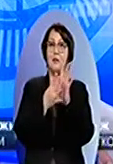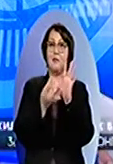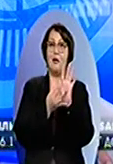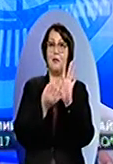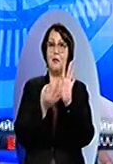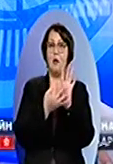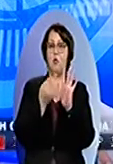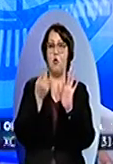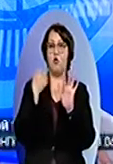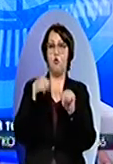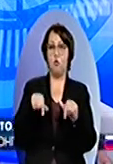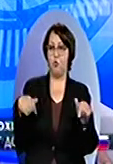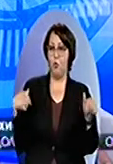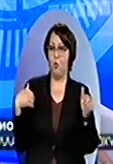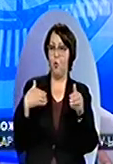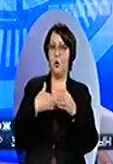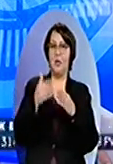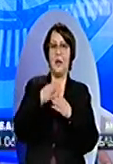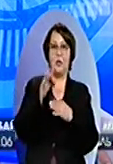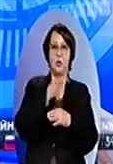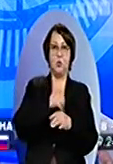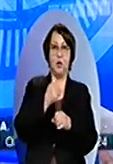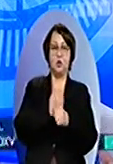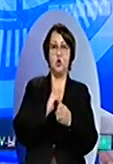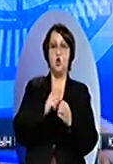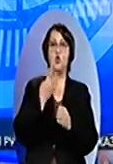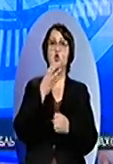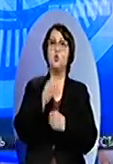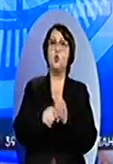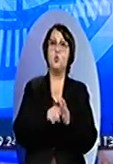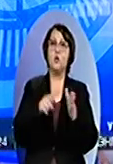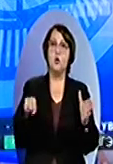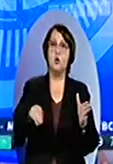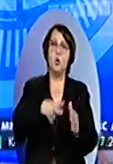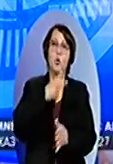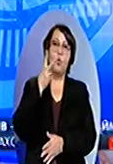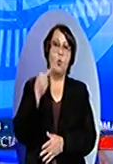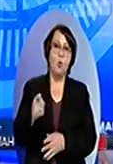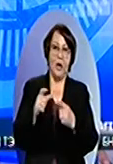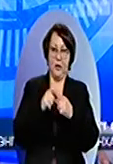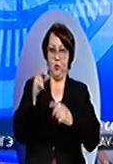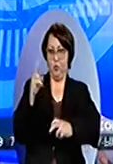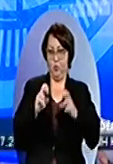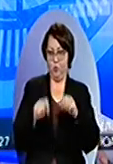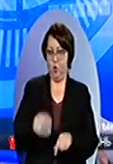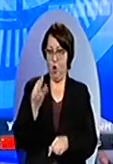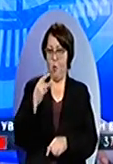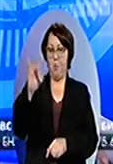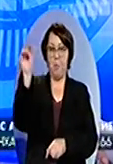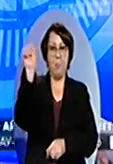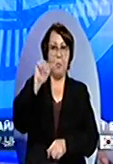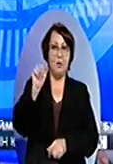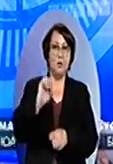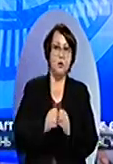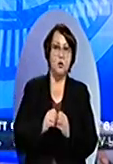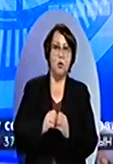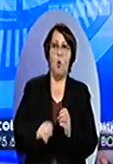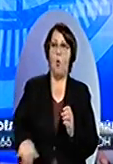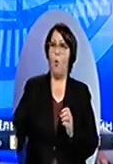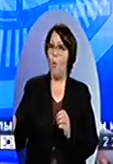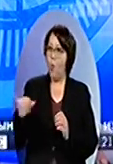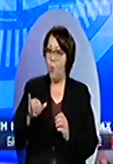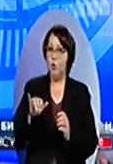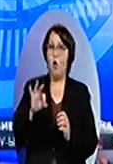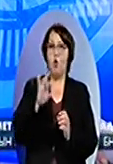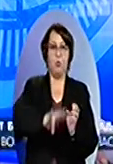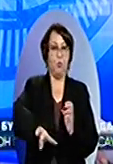Монгол улс өнөө хүртэл тасралтгүй ажиллаж 40 жилийн түүхийг бүтээсэн Эрдэнэт үйлдвэрийнхэн өнөөдөр ойн баяраа тэмдэглэж байна. Улсдаа орон нутгтаа баялаг бүтээгч уур